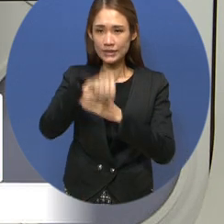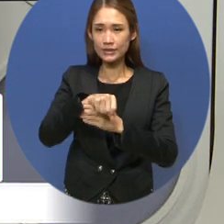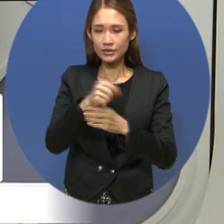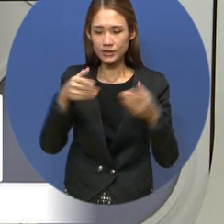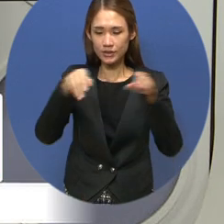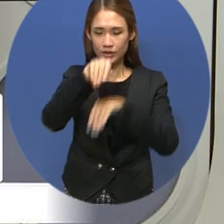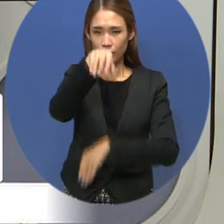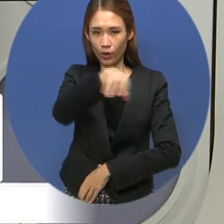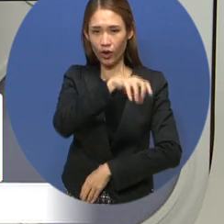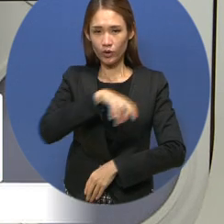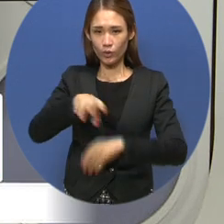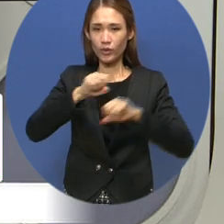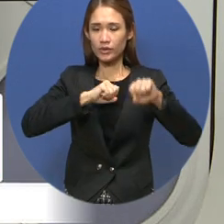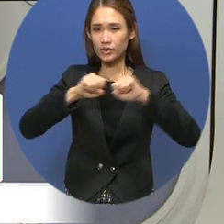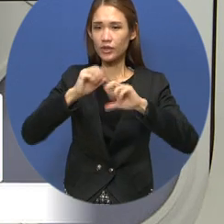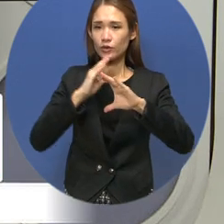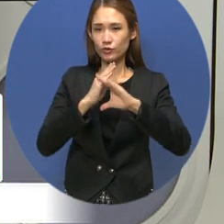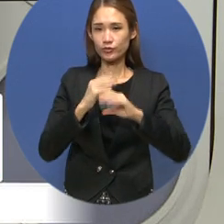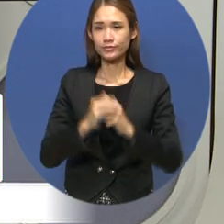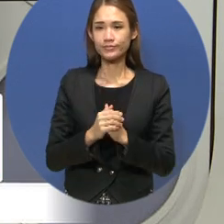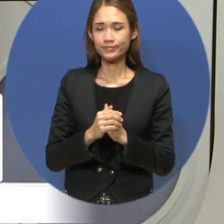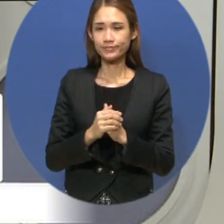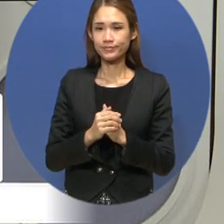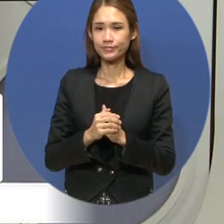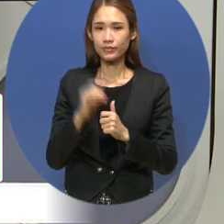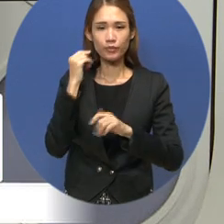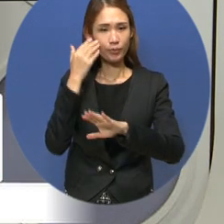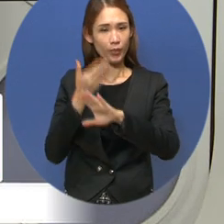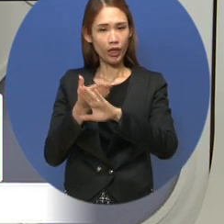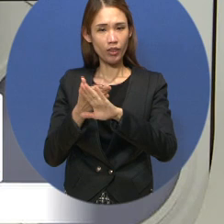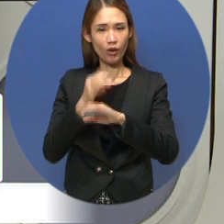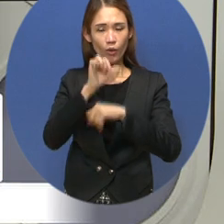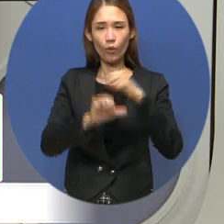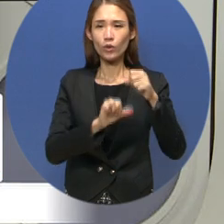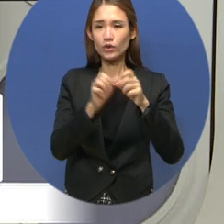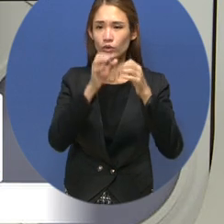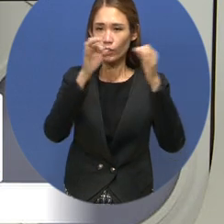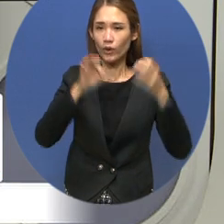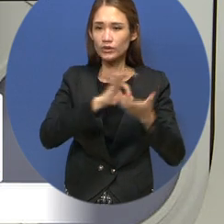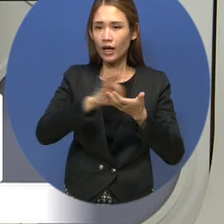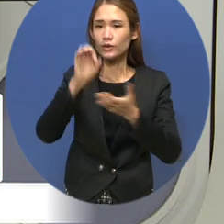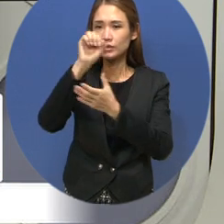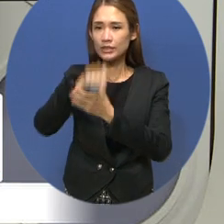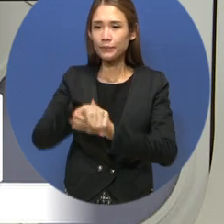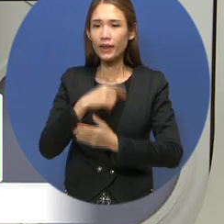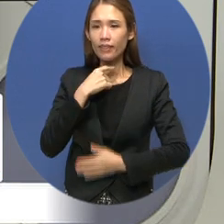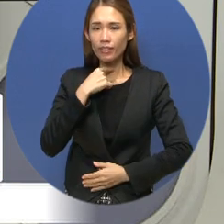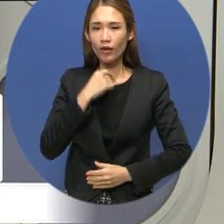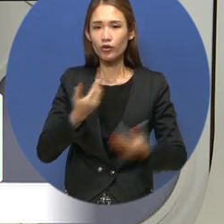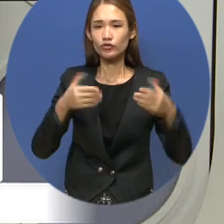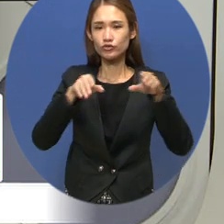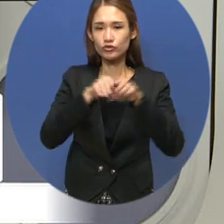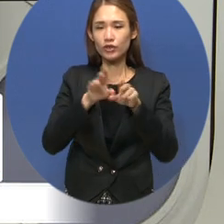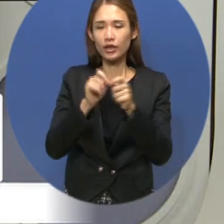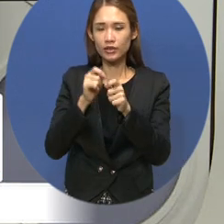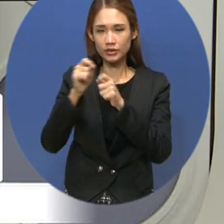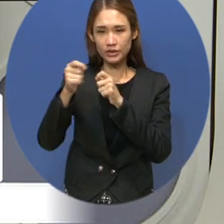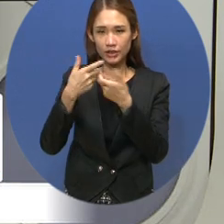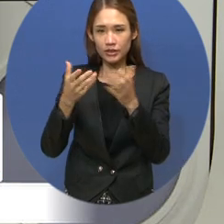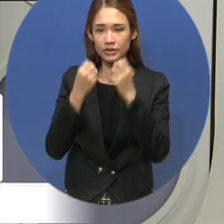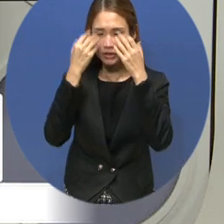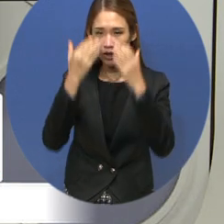동 제도가 시행되고 있는데요 반면 지난 5년간 사용승인을 받은 국가 지자체 신축